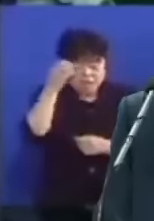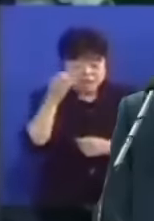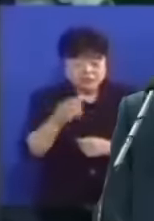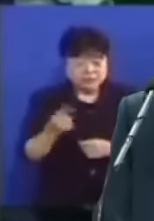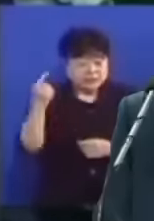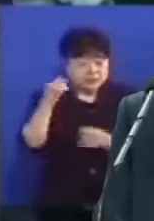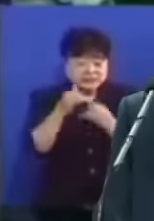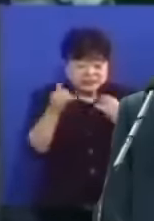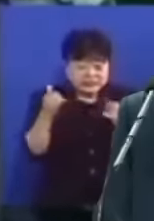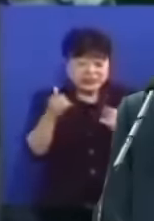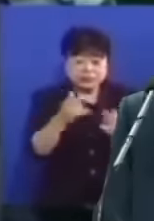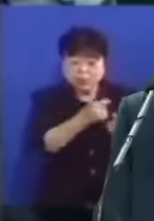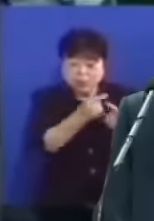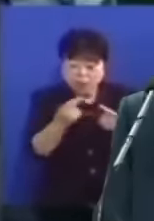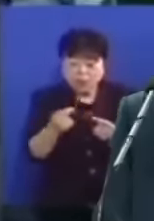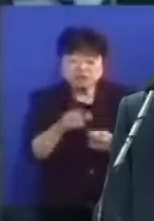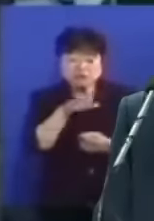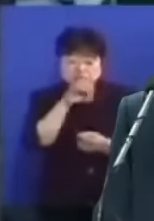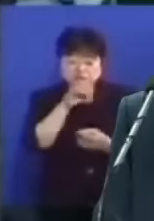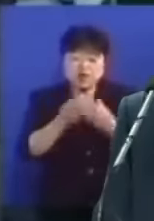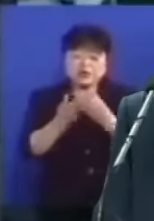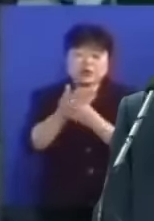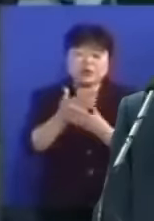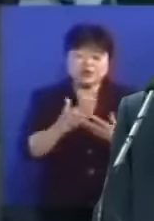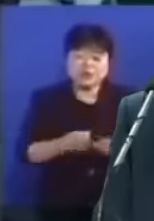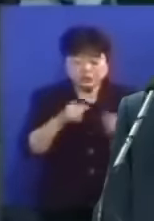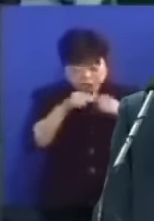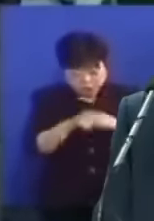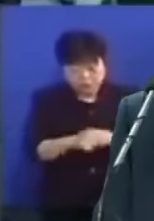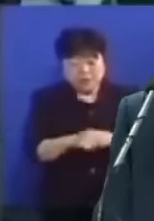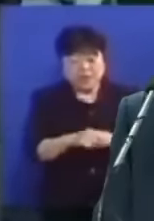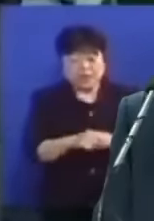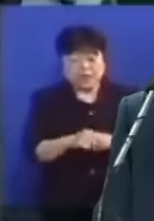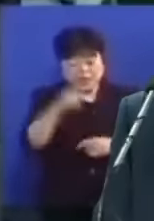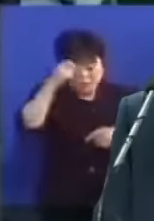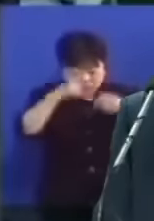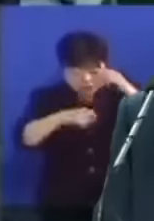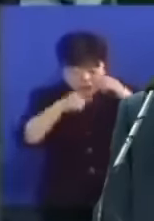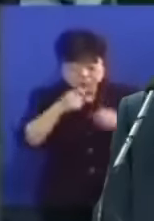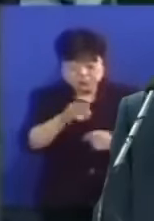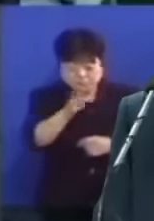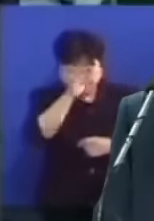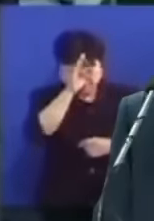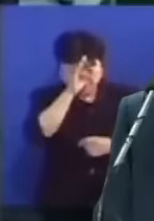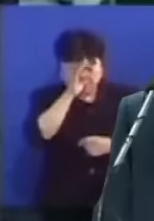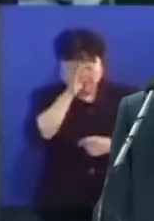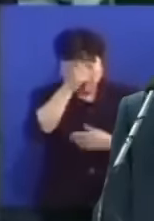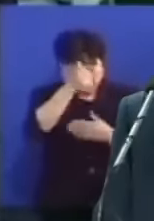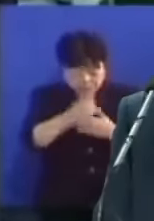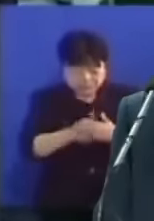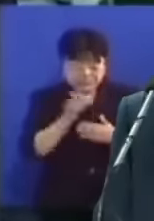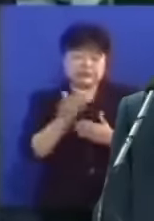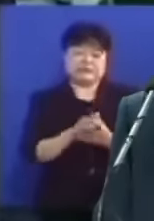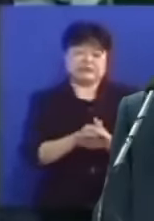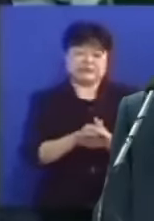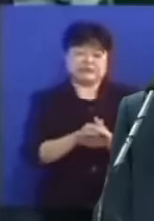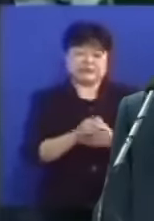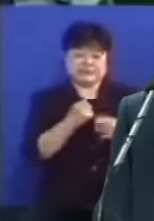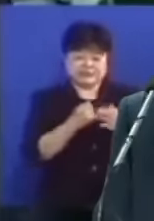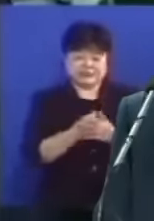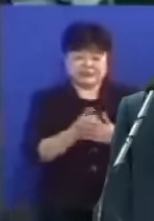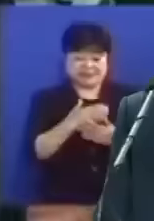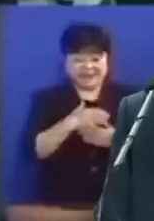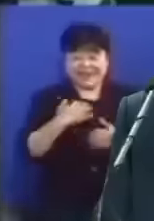듣는 사람들도 그만 불평하고 좌절하고 낙심하고 슬픈 우울 환경에 빠지게 되는 것입니다.